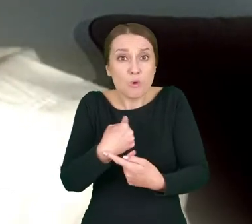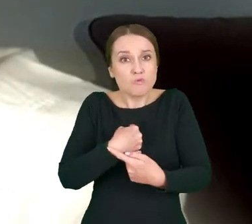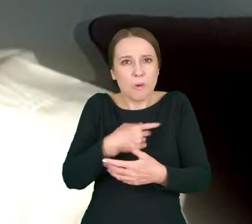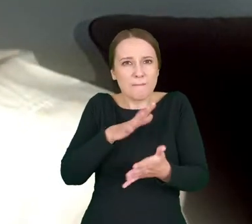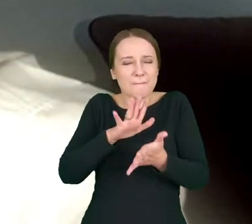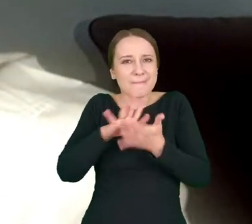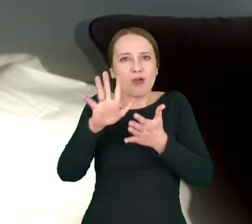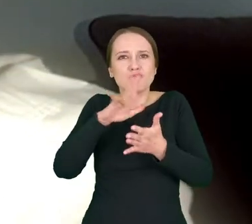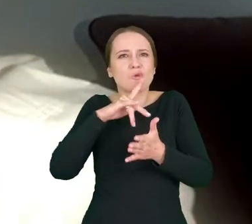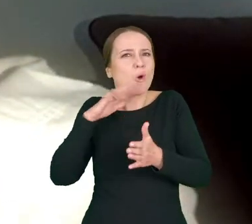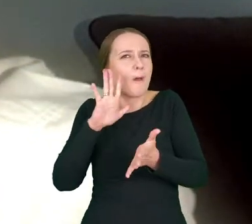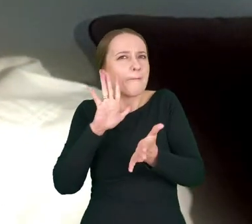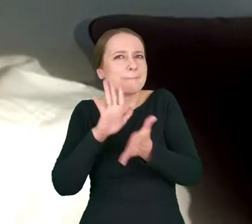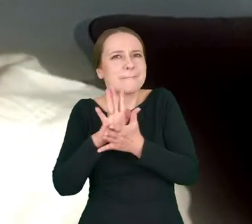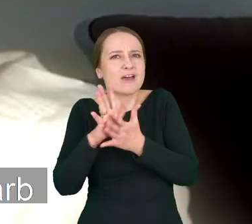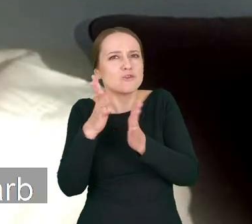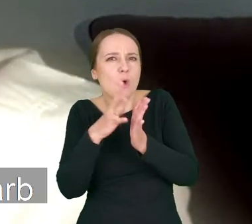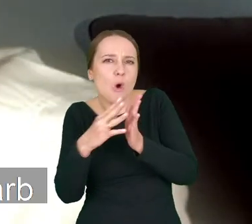zwiesiłaś?